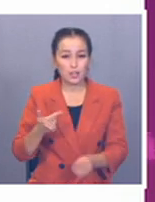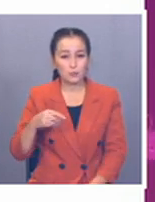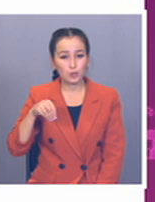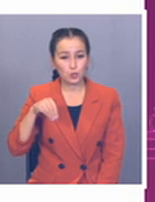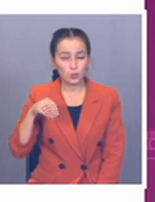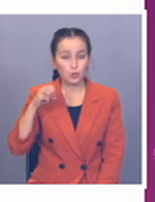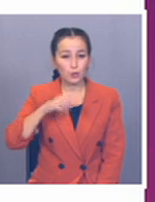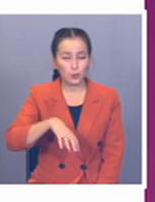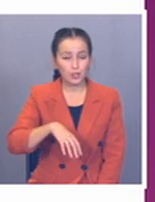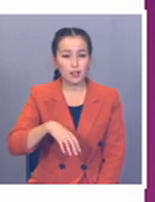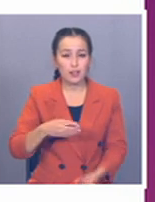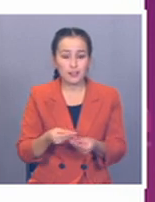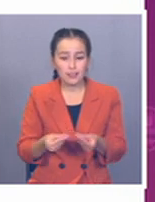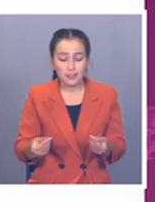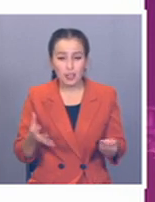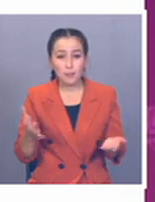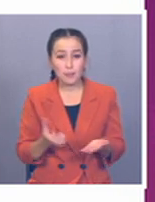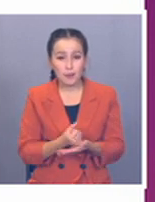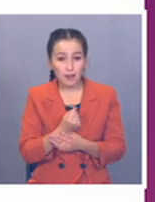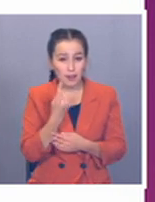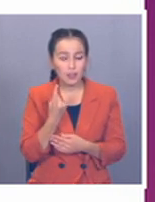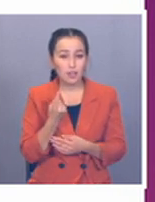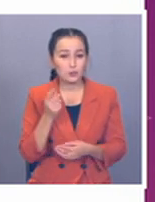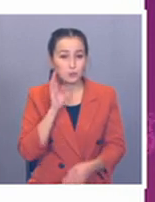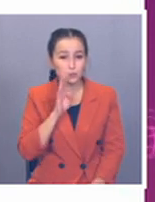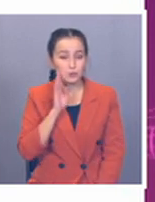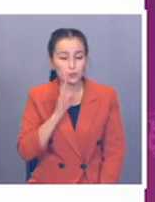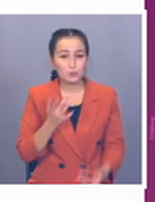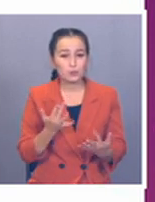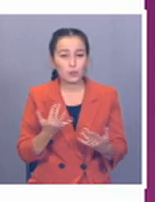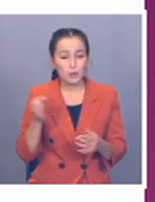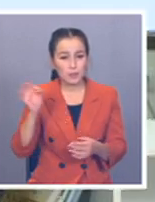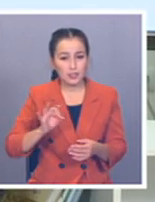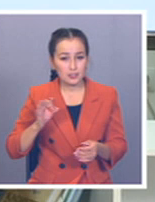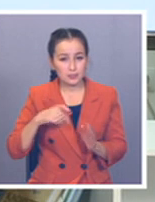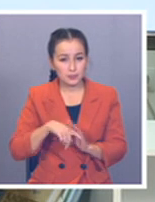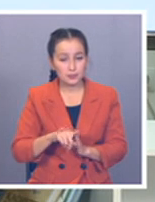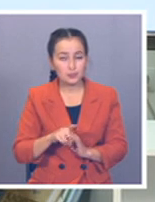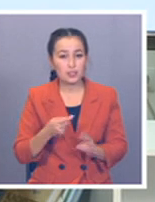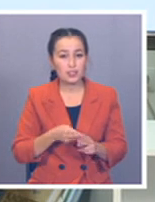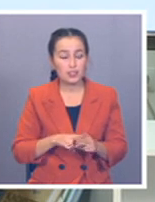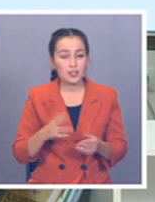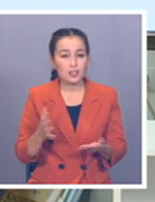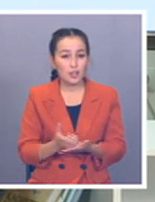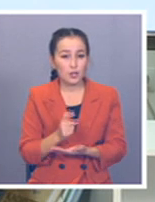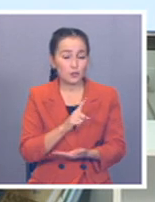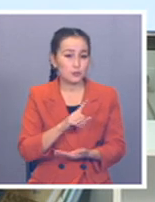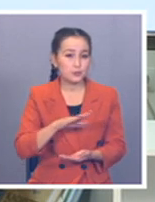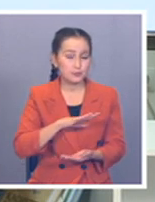ерітті. Пайда болған ерітіндідегі тұздың концентрациясы неше процент? Концентрацияны табу үшін